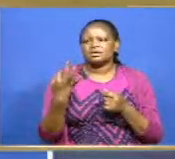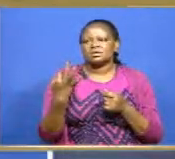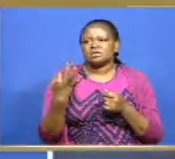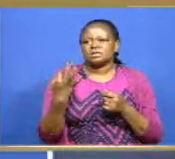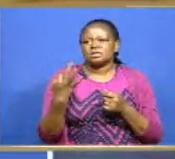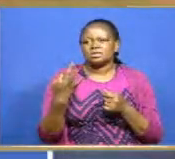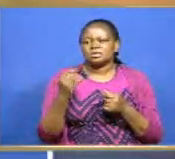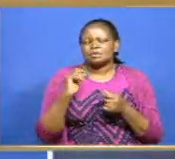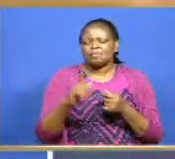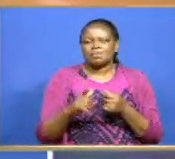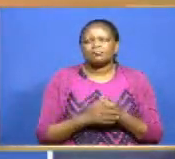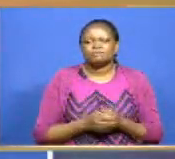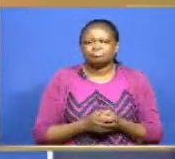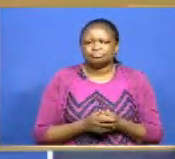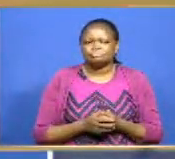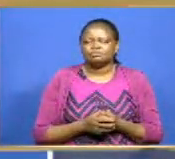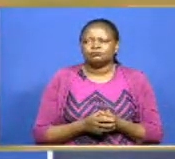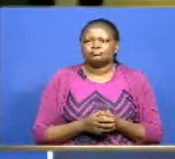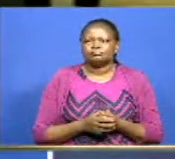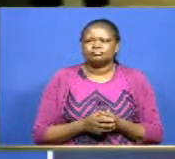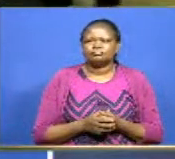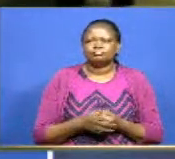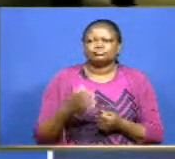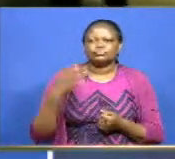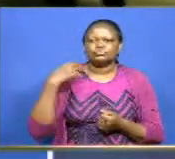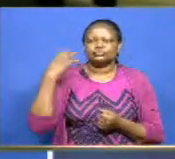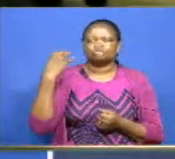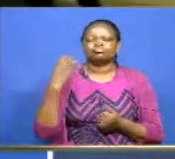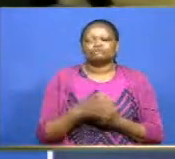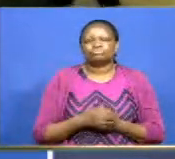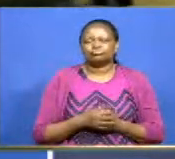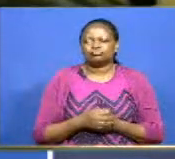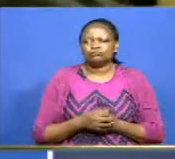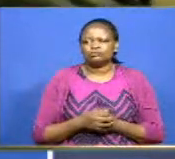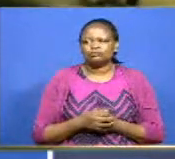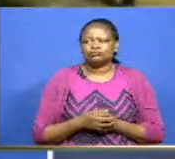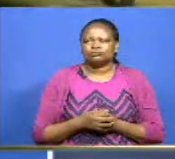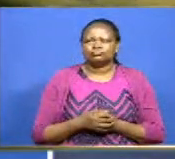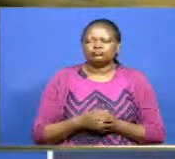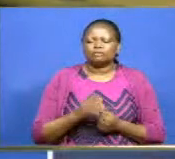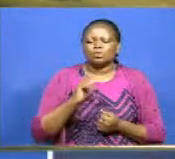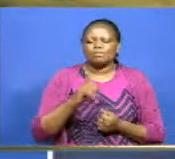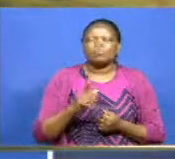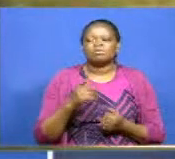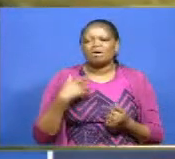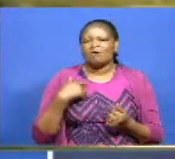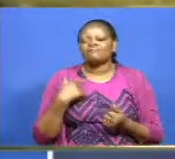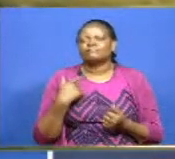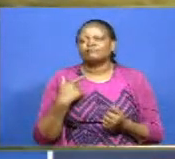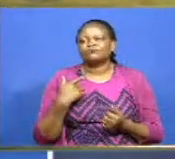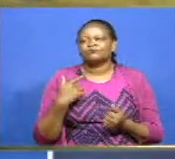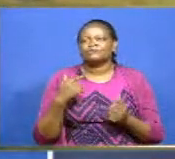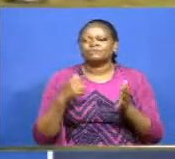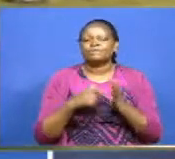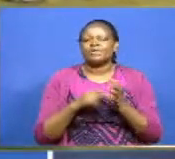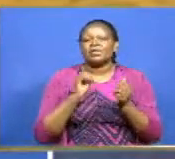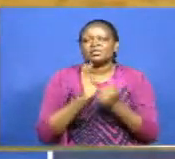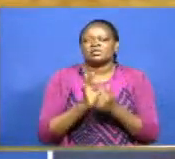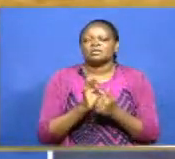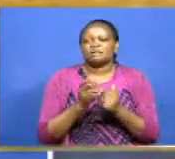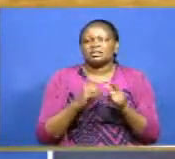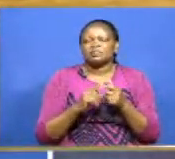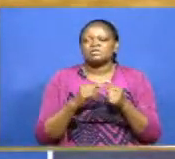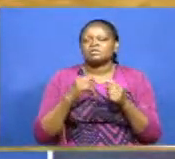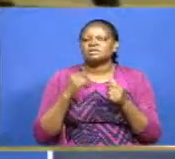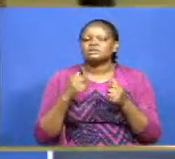humu nchini. Mabingwa hao mara 11 wa ligi kuu wamejinyakulia alama 13 kutokana na mechi tano na wanatarajiwa kukabiliwa na